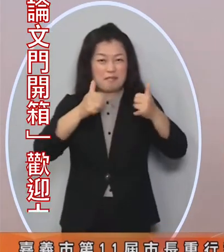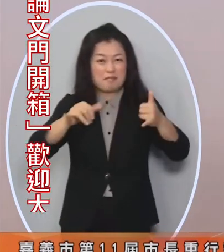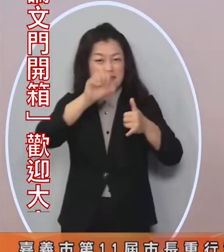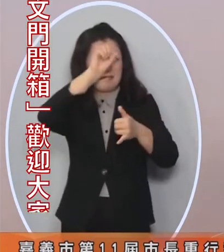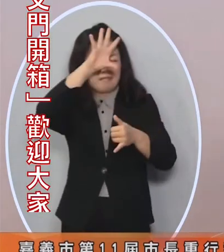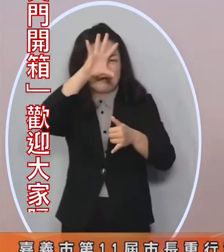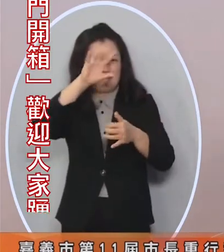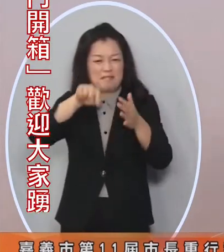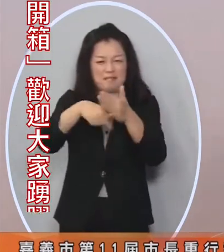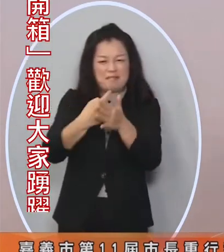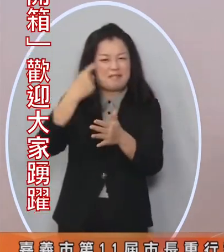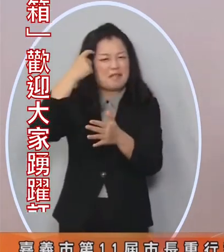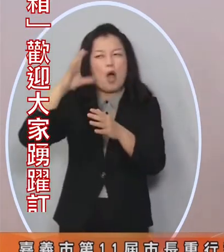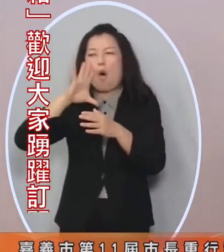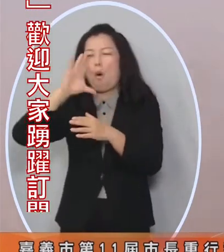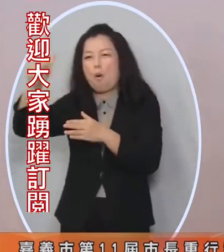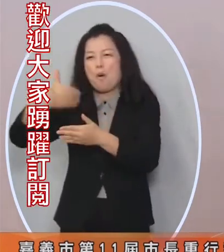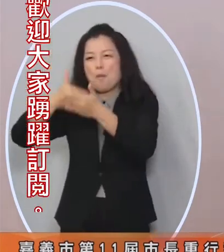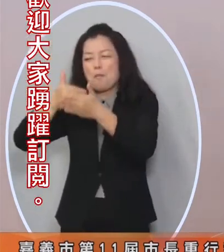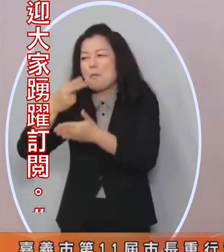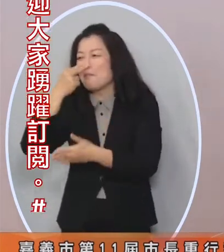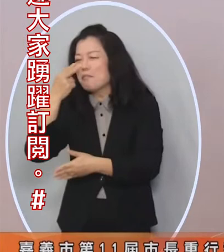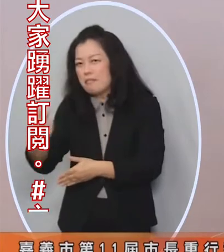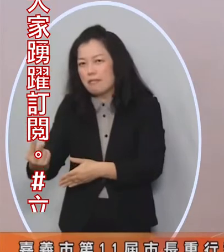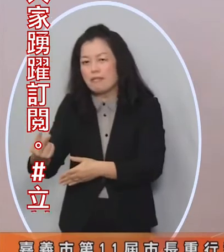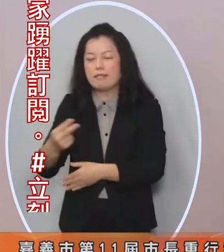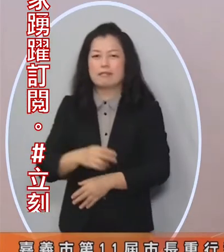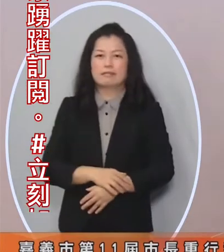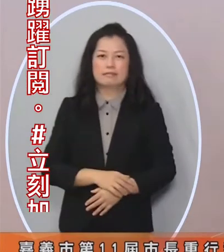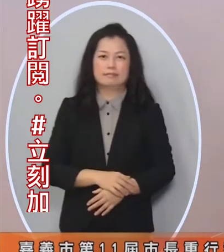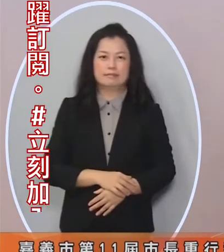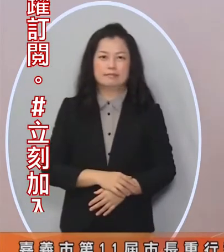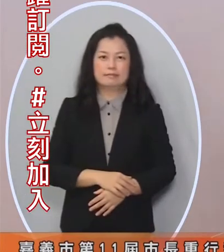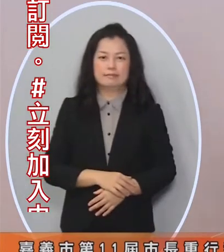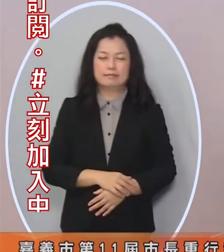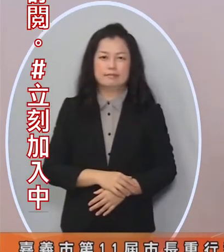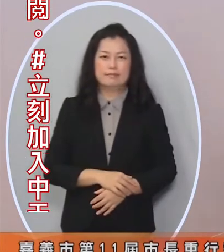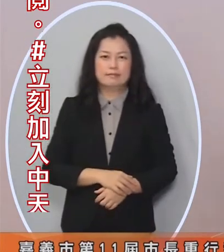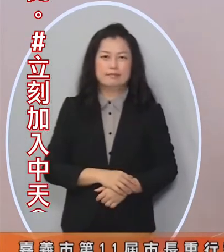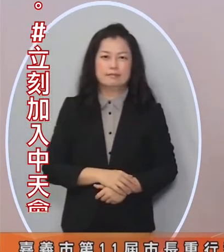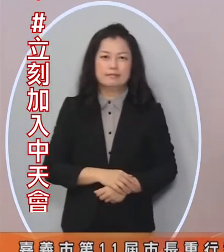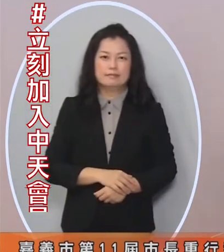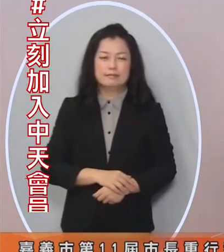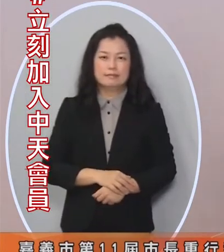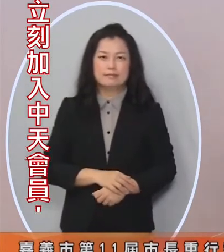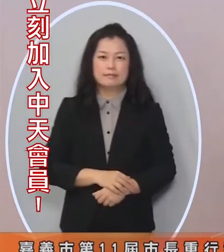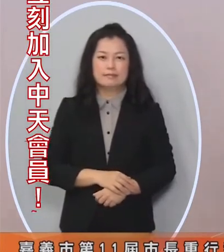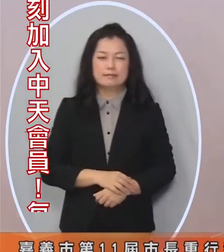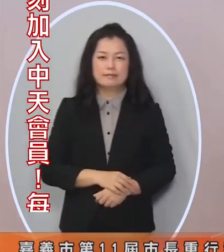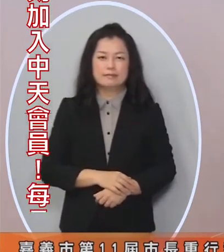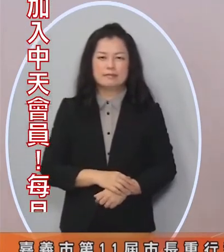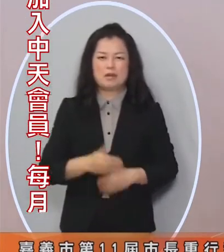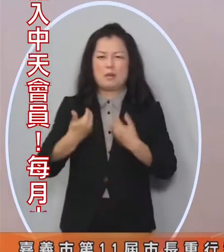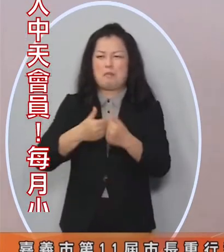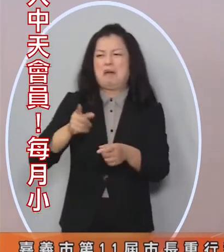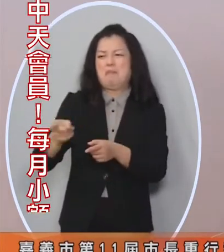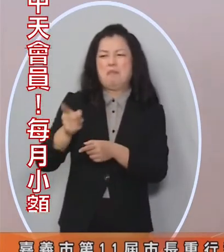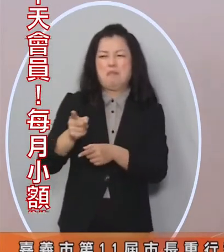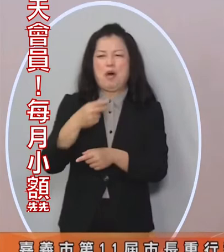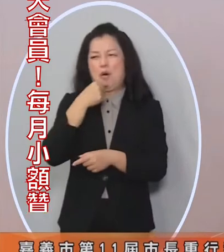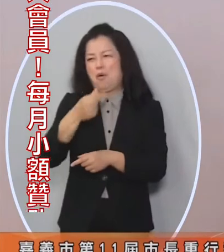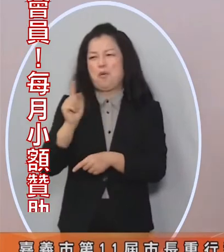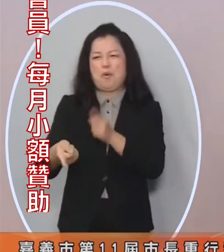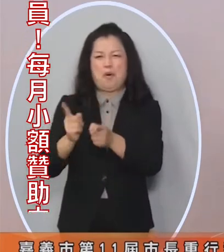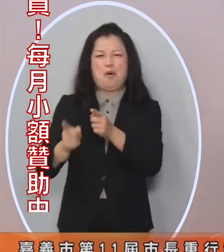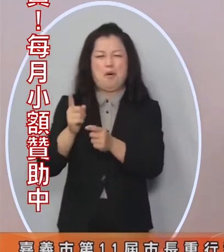要等于看讲因大陆。好、哦，啊，要等于，所以讲，卖讲别人啊，我不